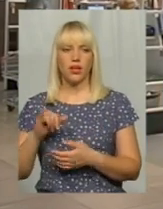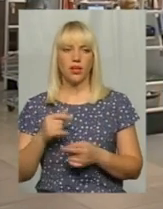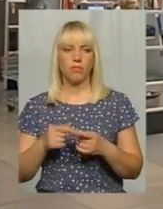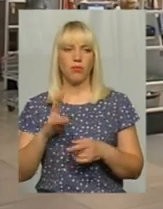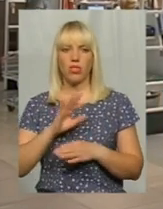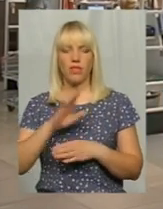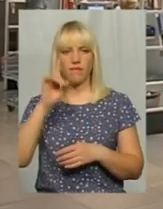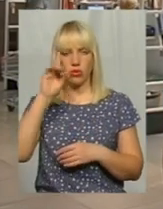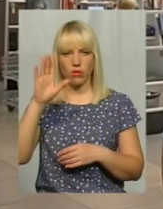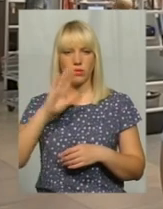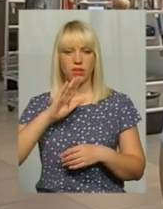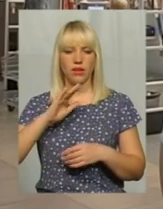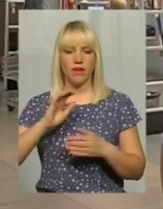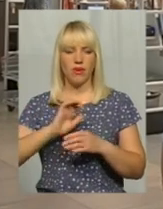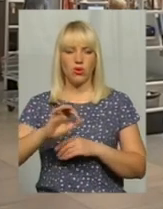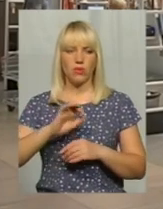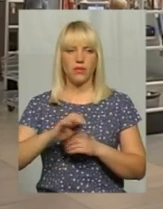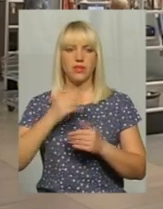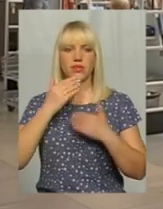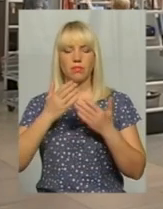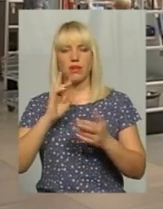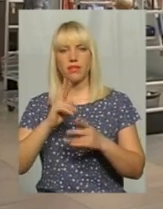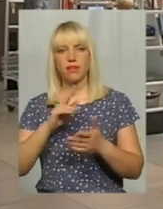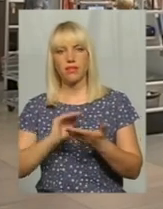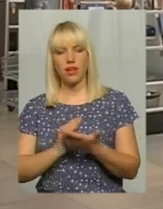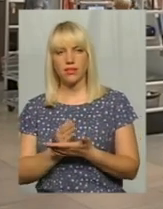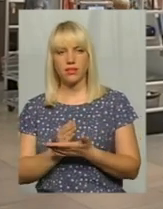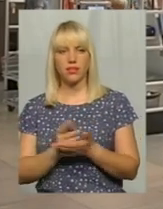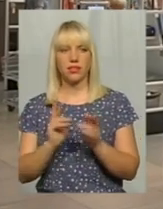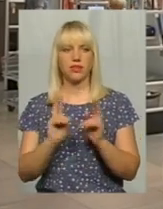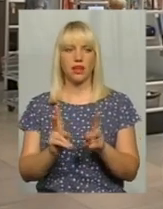відомих наших виробників. Запитують, як якість, як